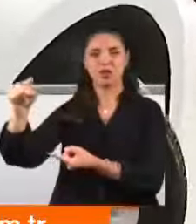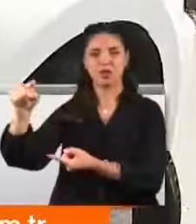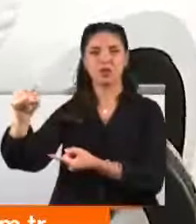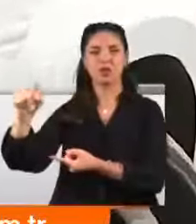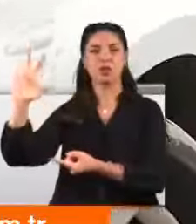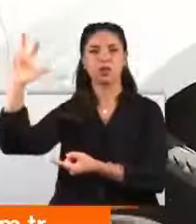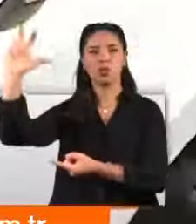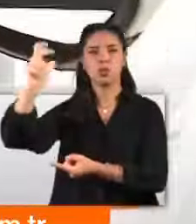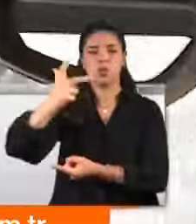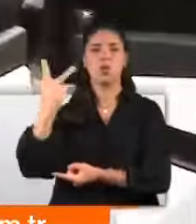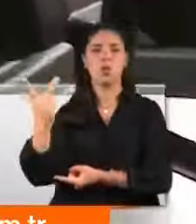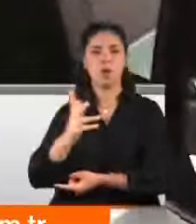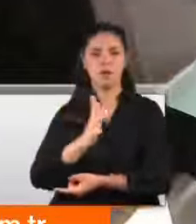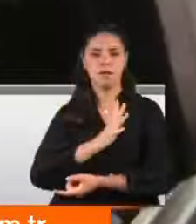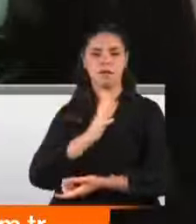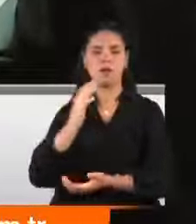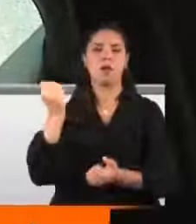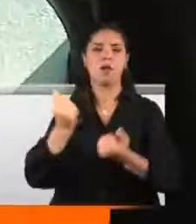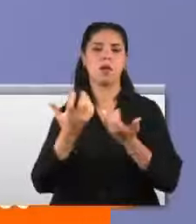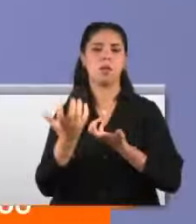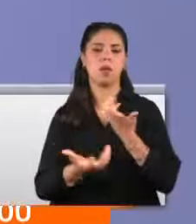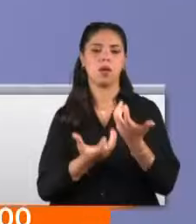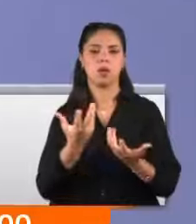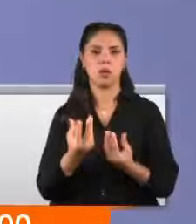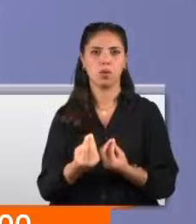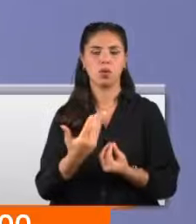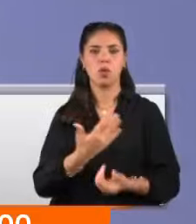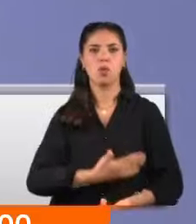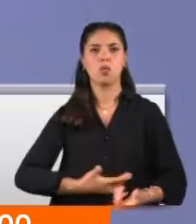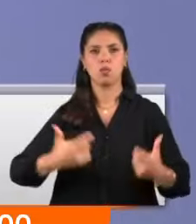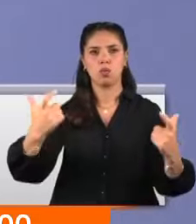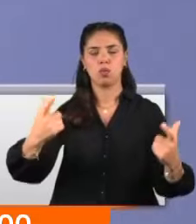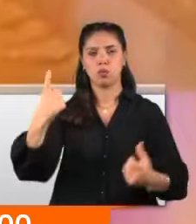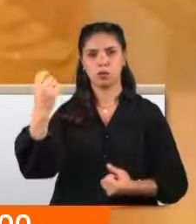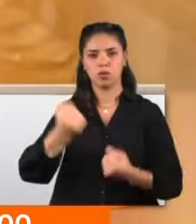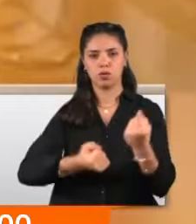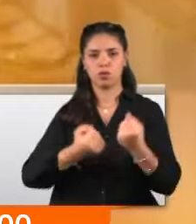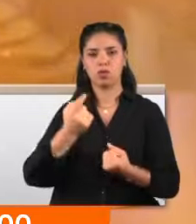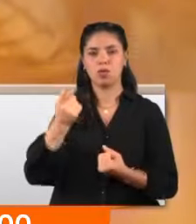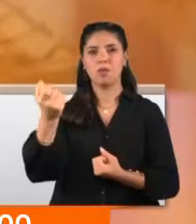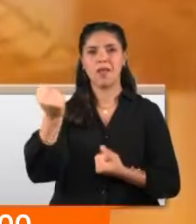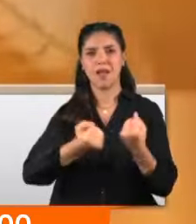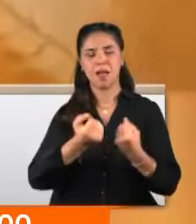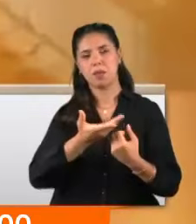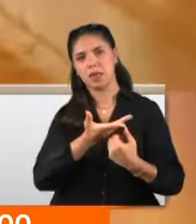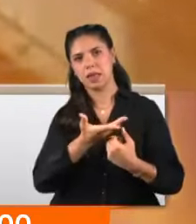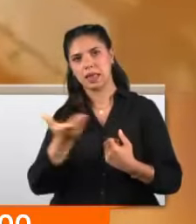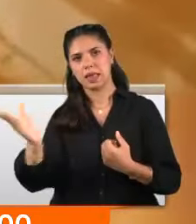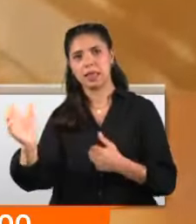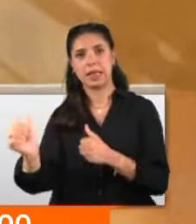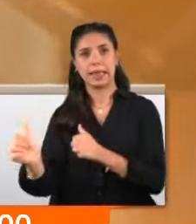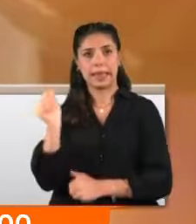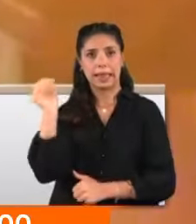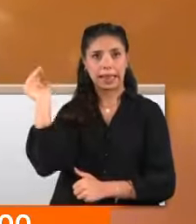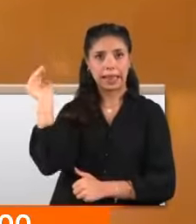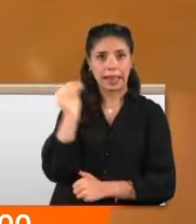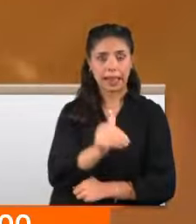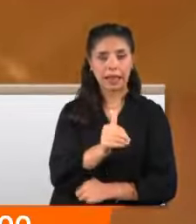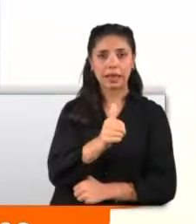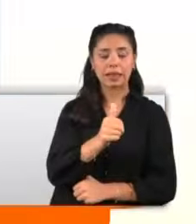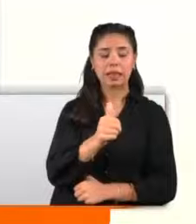görevi görüyor ve arabanın yanmasına sebep oluyor. Bursa'da bir sürücü aracından kısa bir süreliğine ayrıldı. Geri geldiğinde